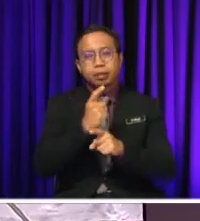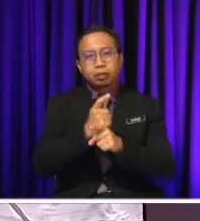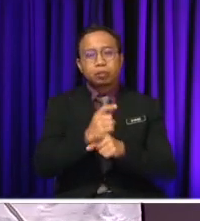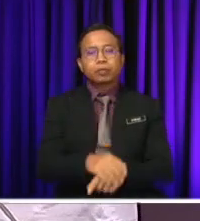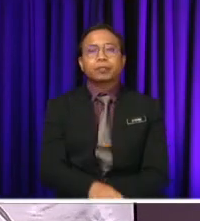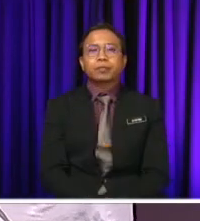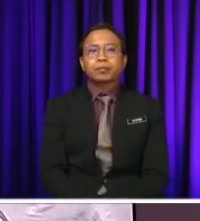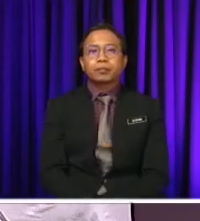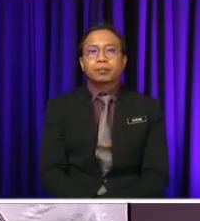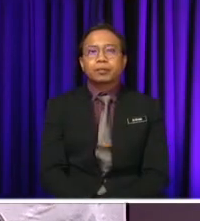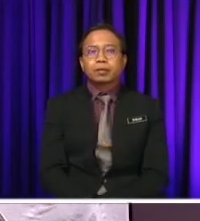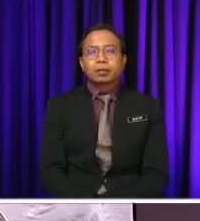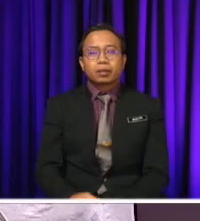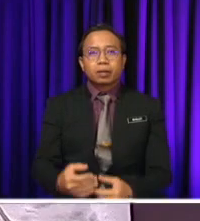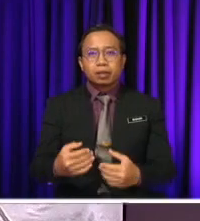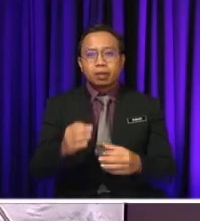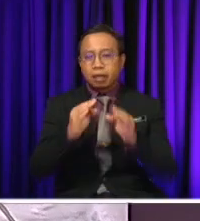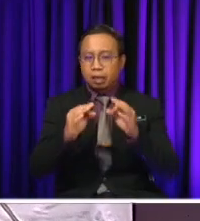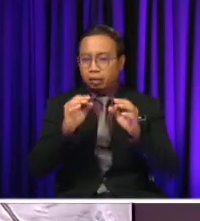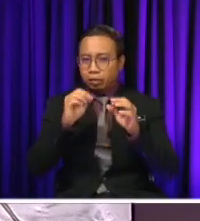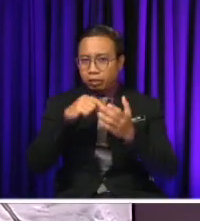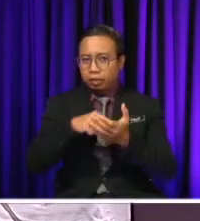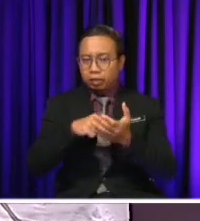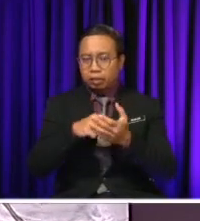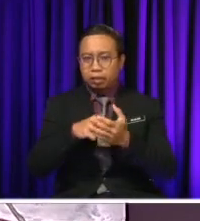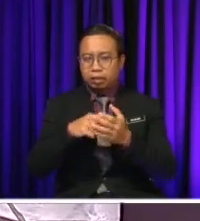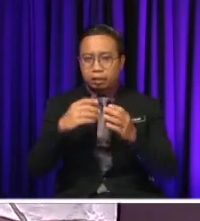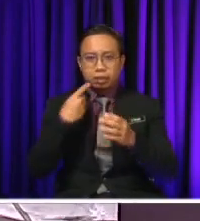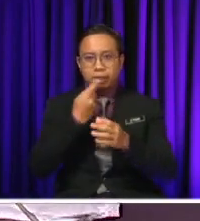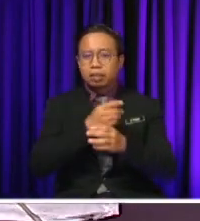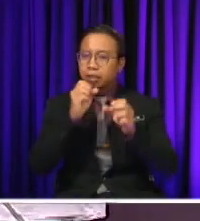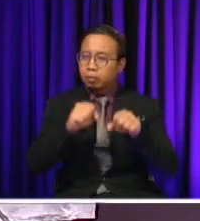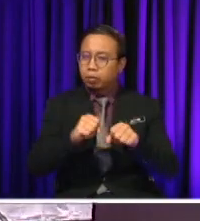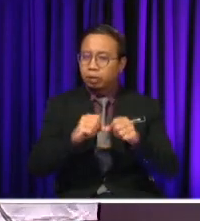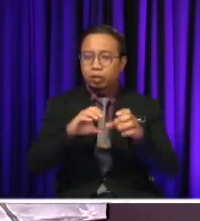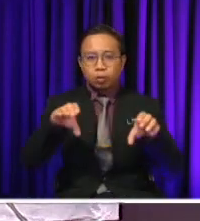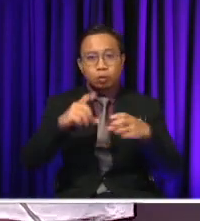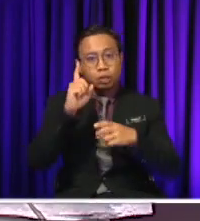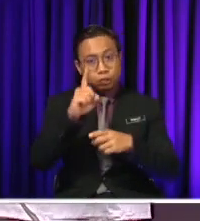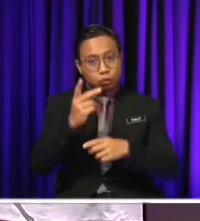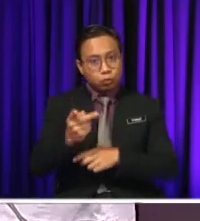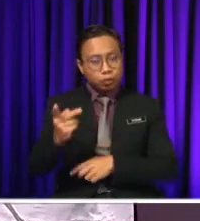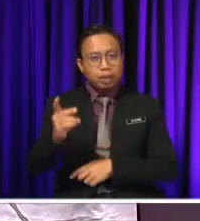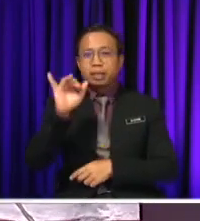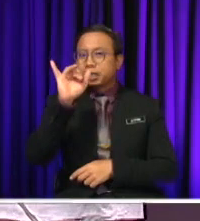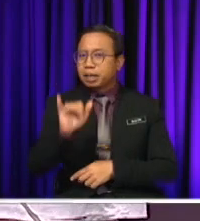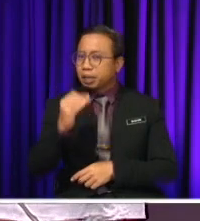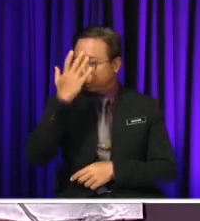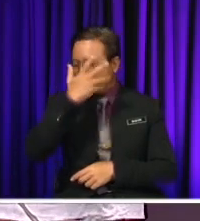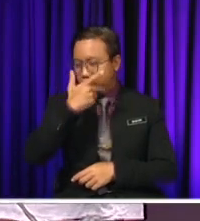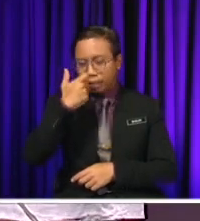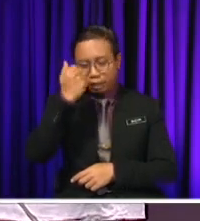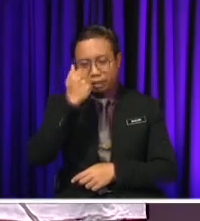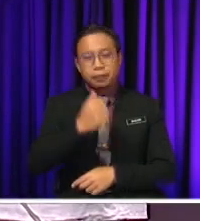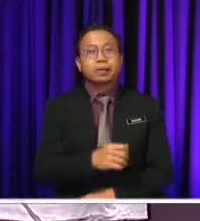dimana Alhamdulillah kalau begini Insyaallah kita dapat menghasilkan satu produk yang cantik dan